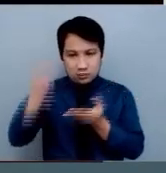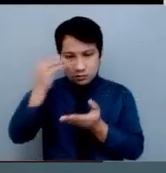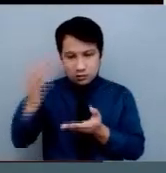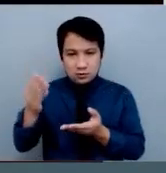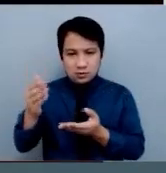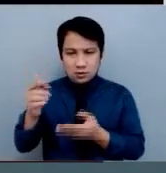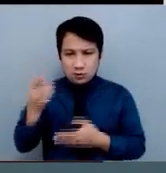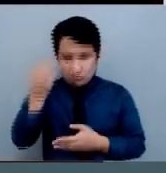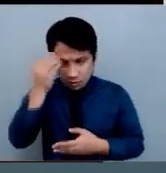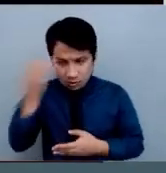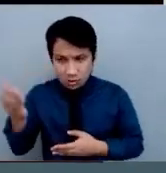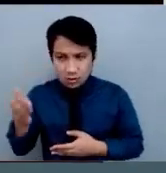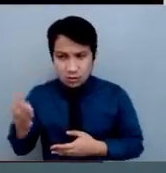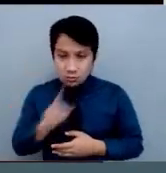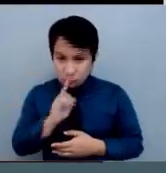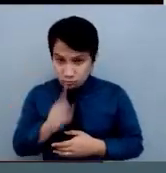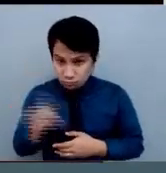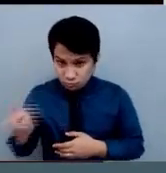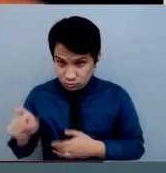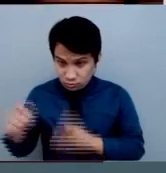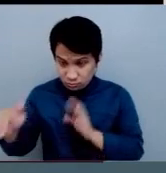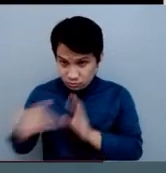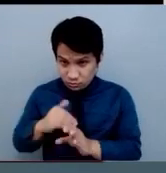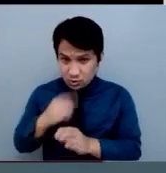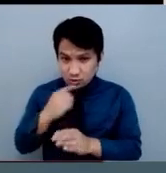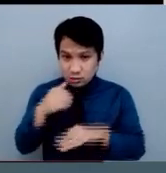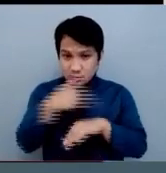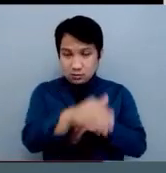informant, pinadala ko kagad kay